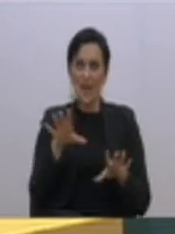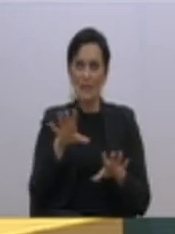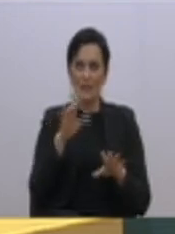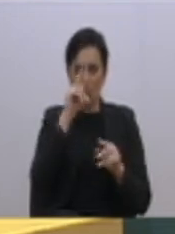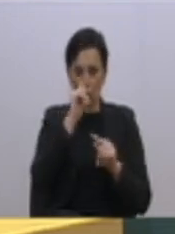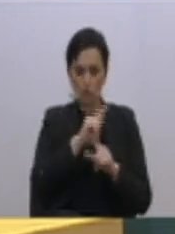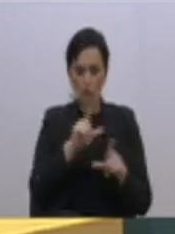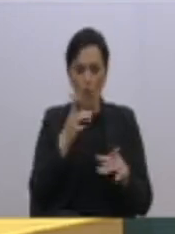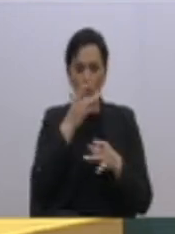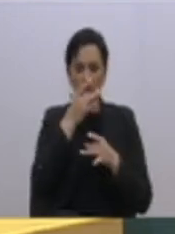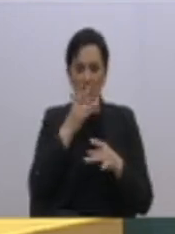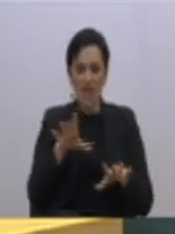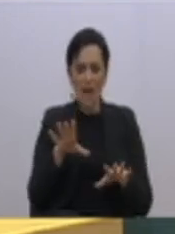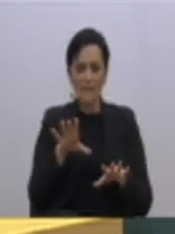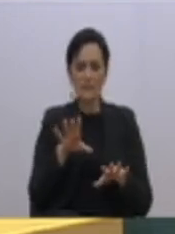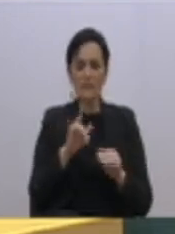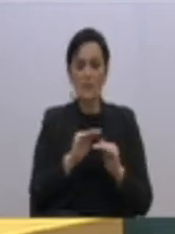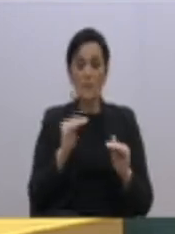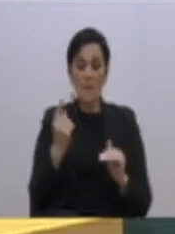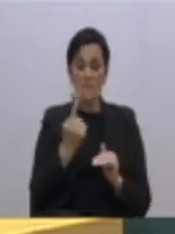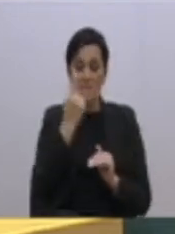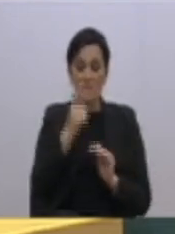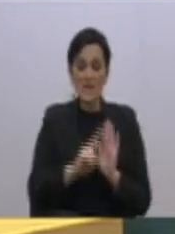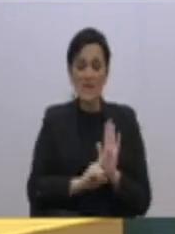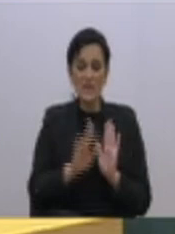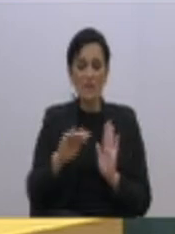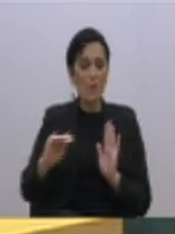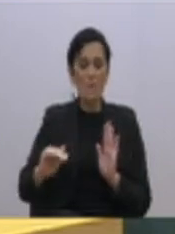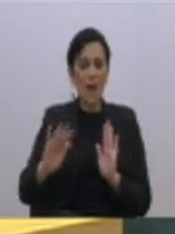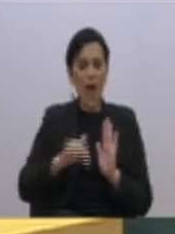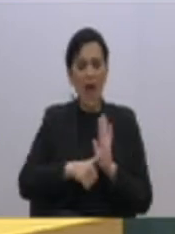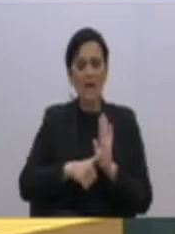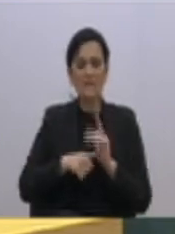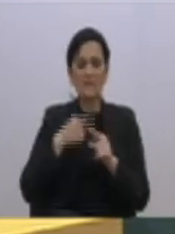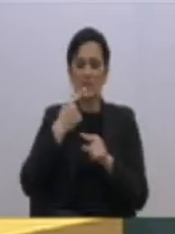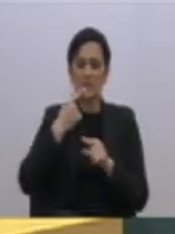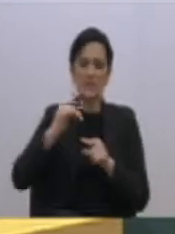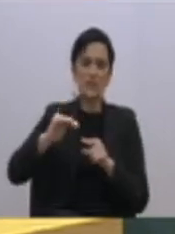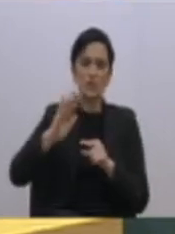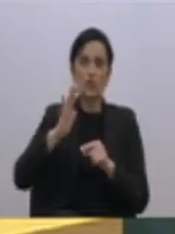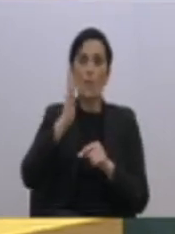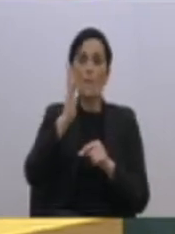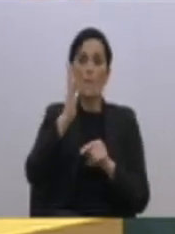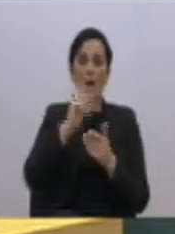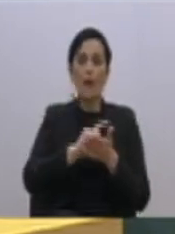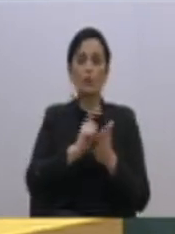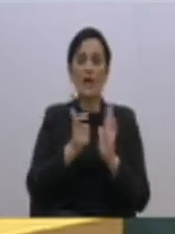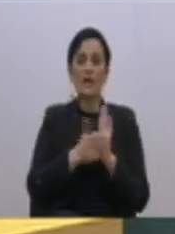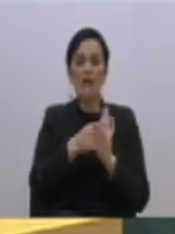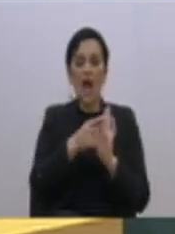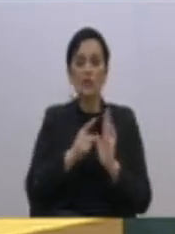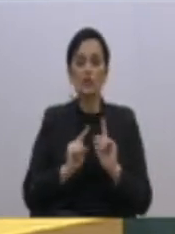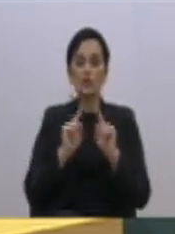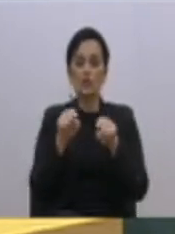რომელიც მასთან პირველად მიდის, თუნდაც პატარა არ იყოს, 6 წლის არ იყოს და არ ვიცი, მეხუთე კლასში გადადიოდეს,